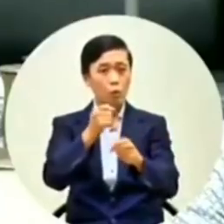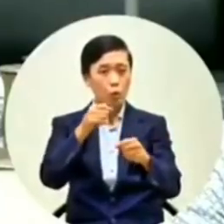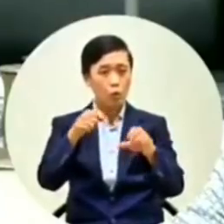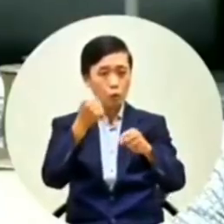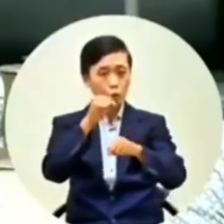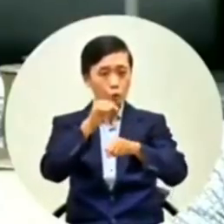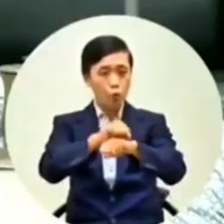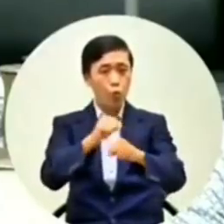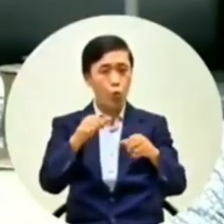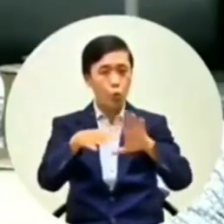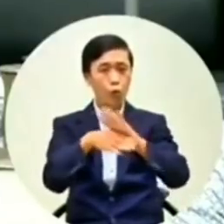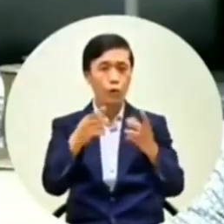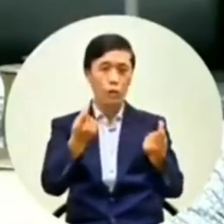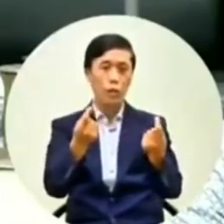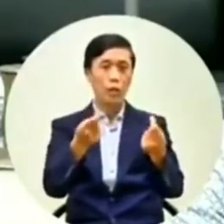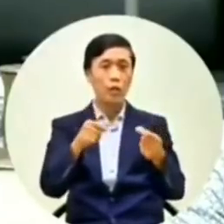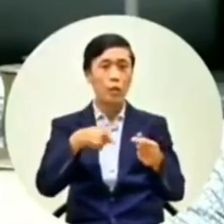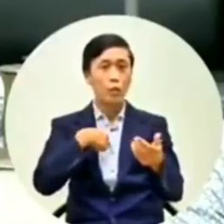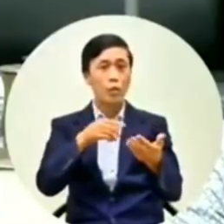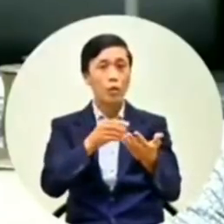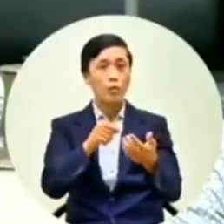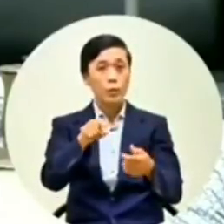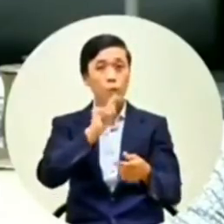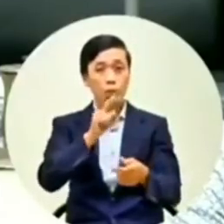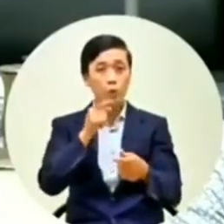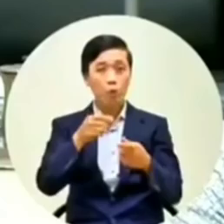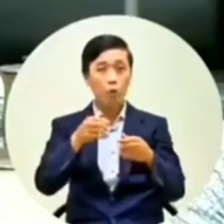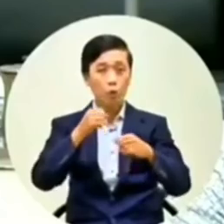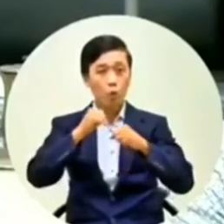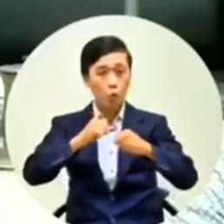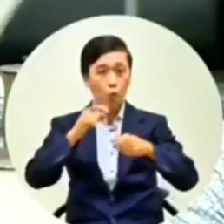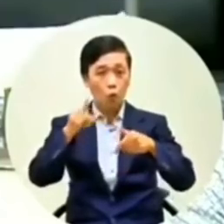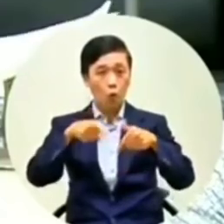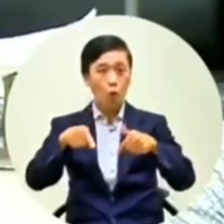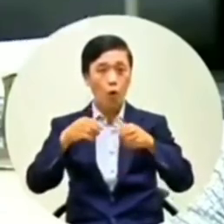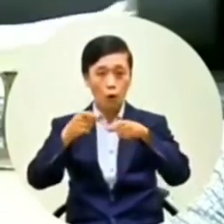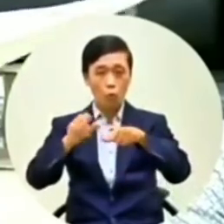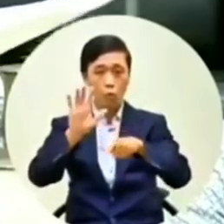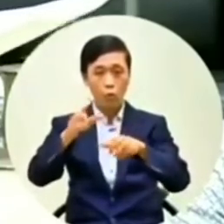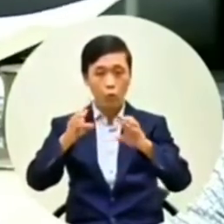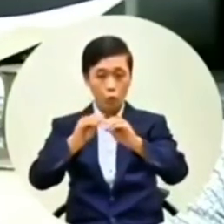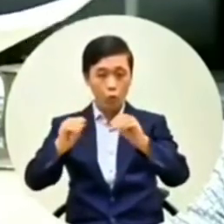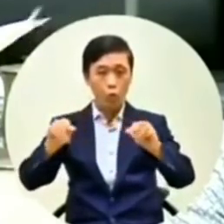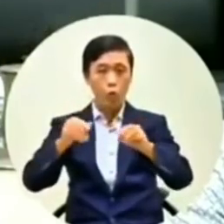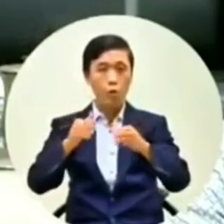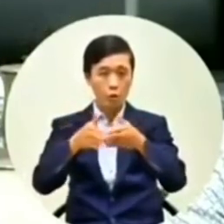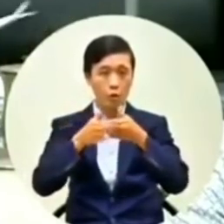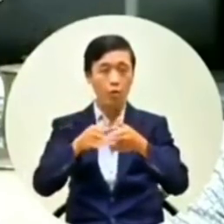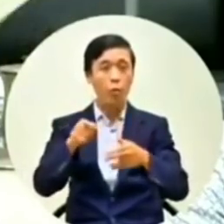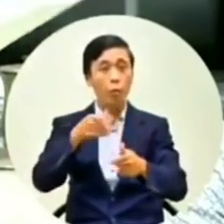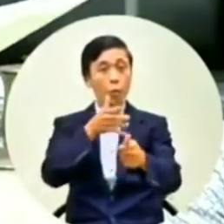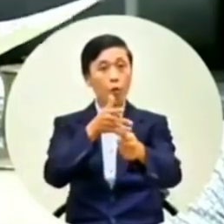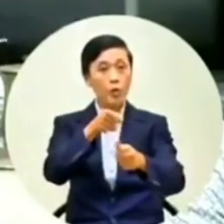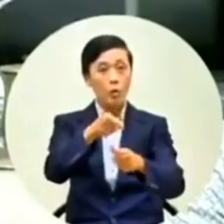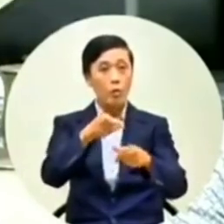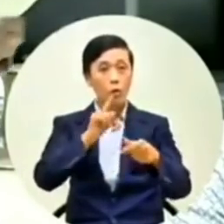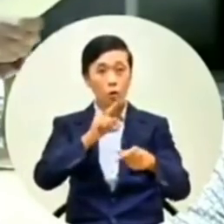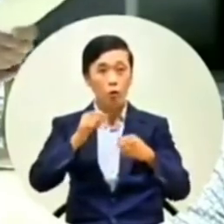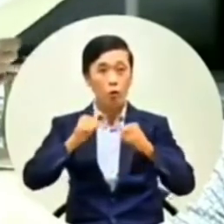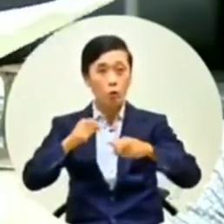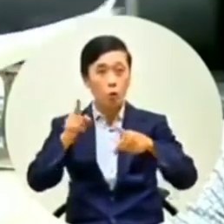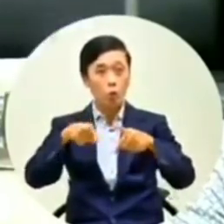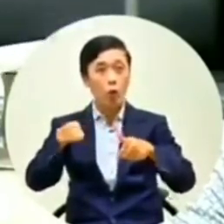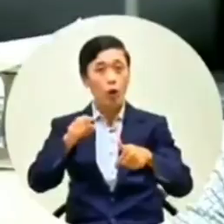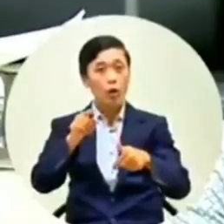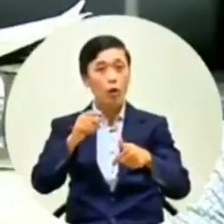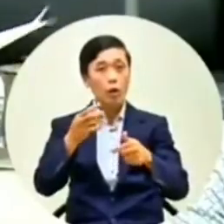请问一下，我拿里面的来讲，你们说要活化我们公有的这个土地，请问一下哈，你们所谓的活化，是要